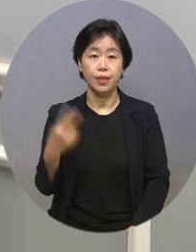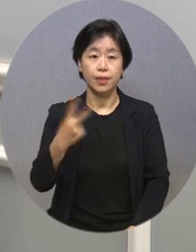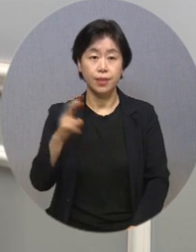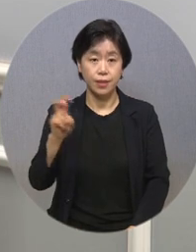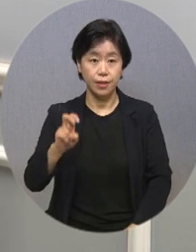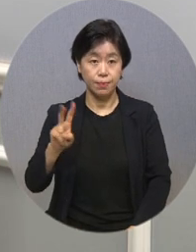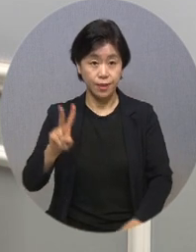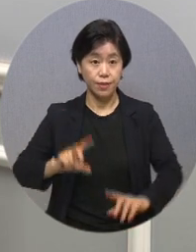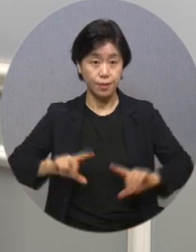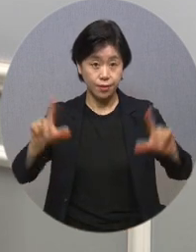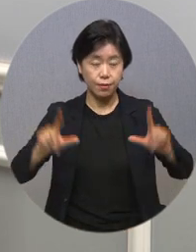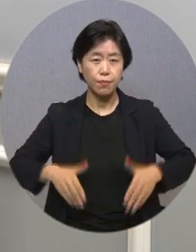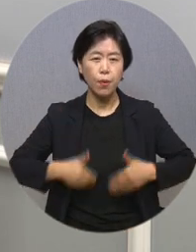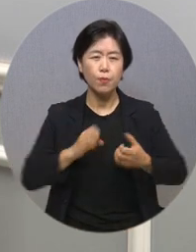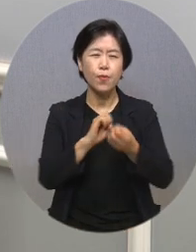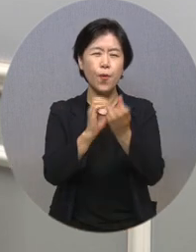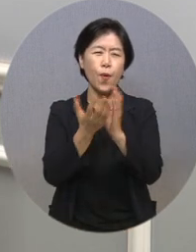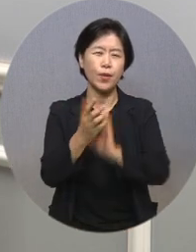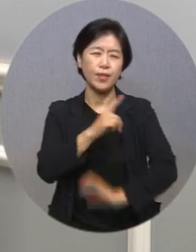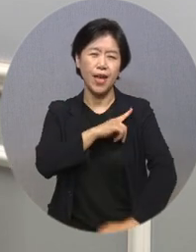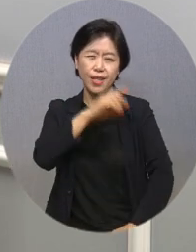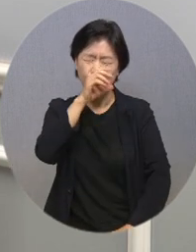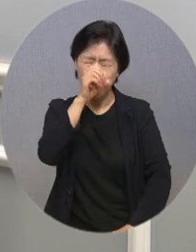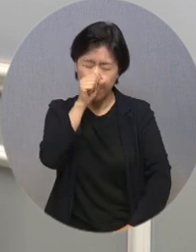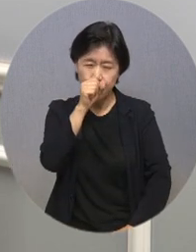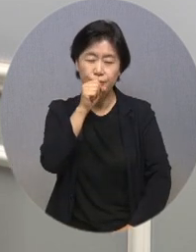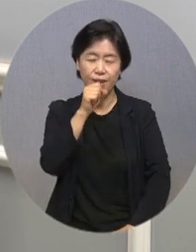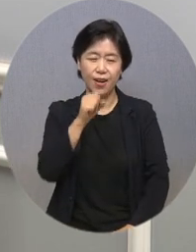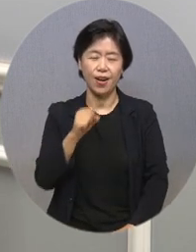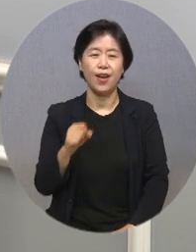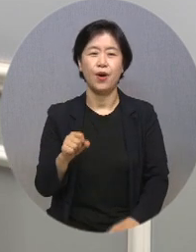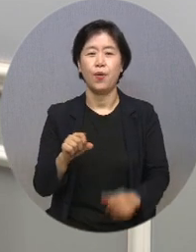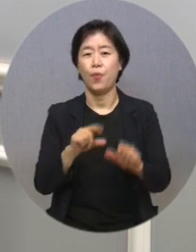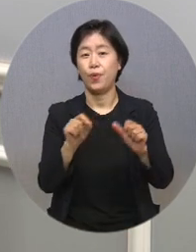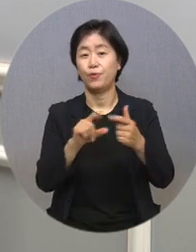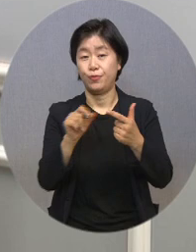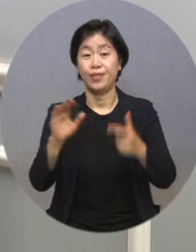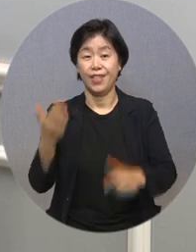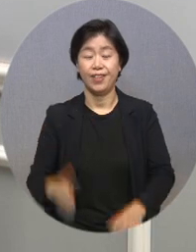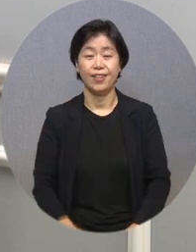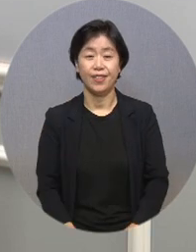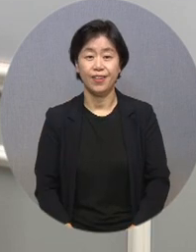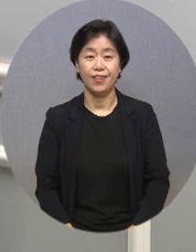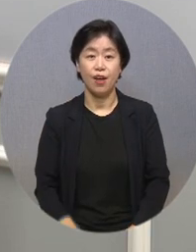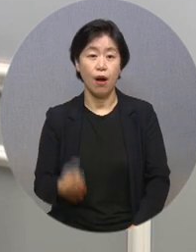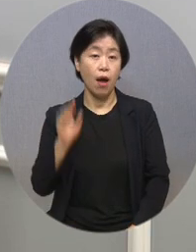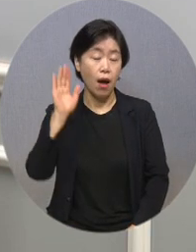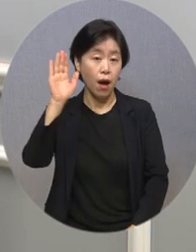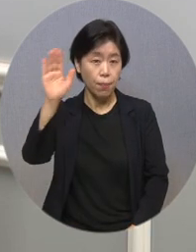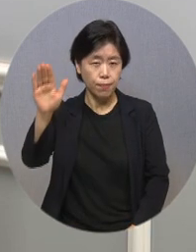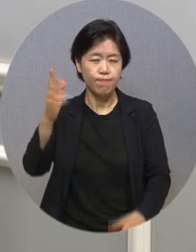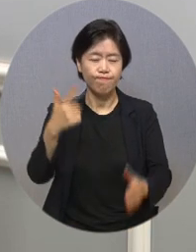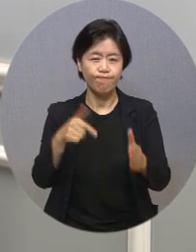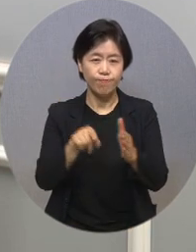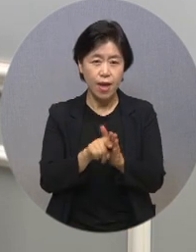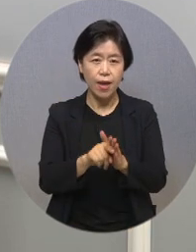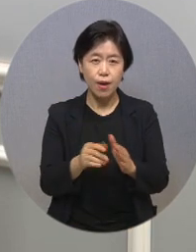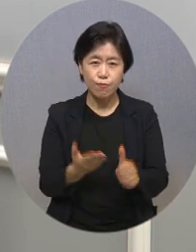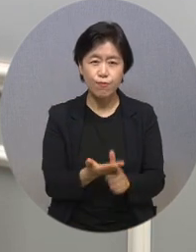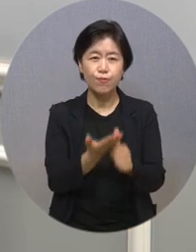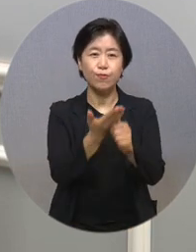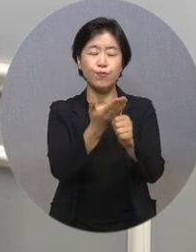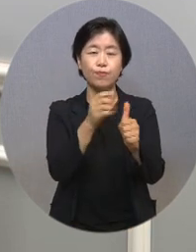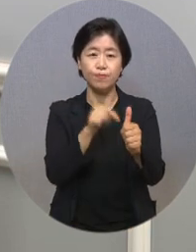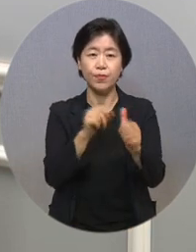2022년 봄꽃이 가장 아름다운 계절을 맞았습니다. 이 계절에 미래의 일꾼인 우리 아이들을 위해 늘 애쓰는 슈퍼